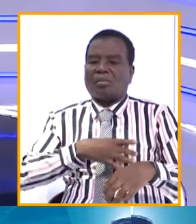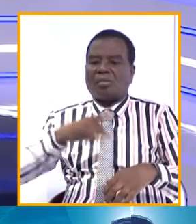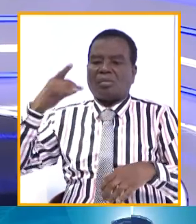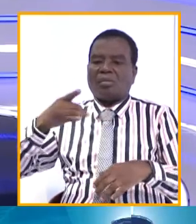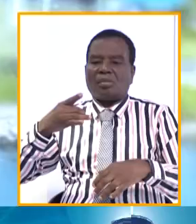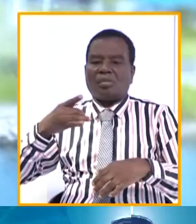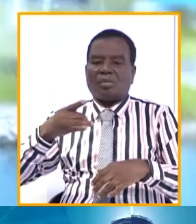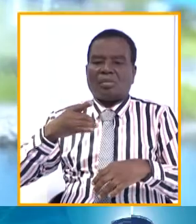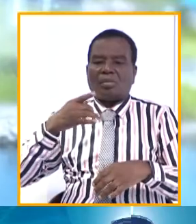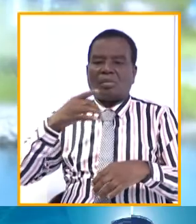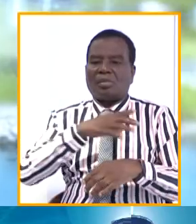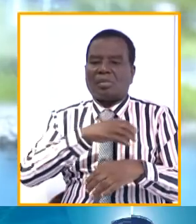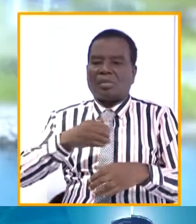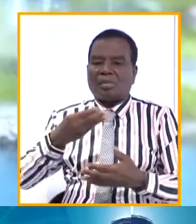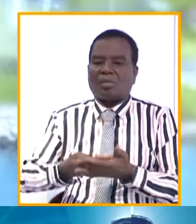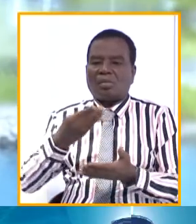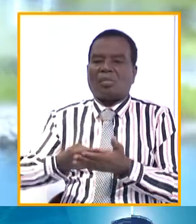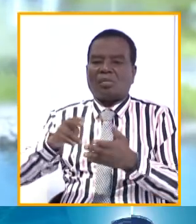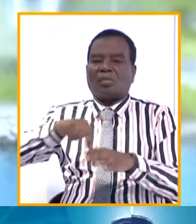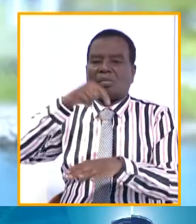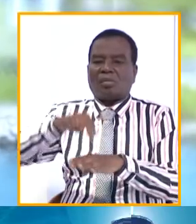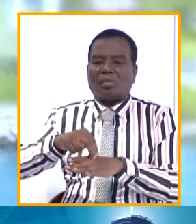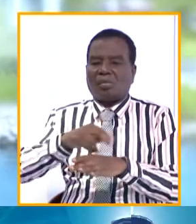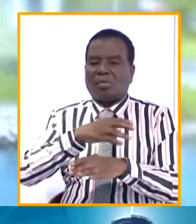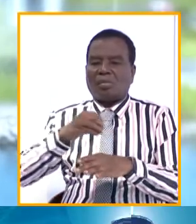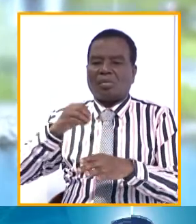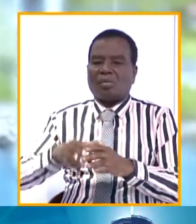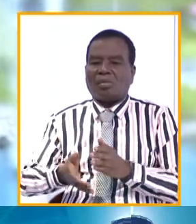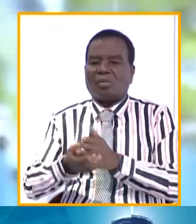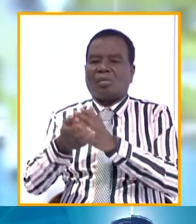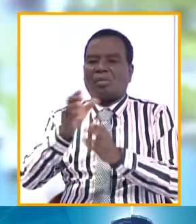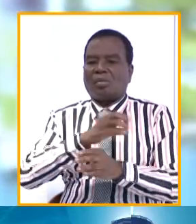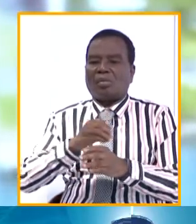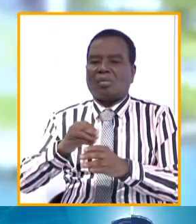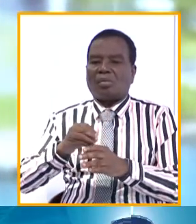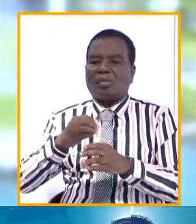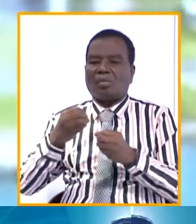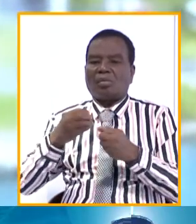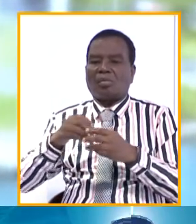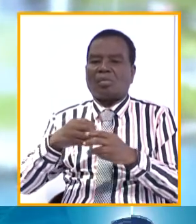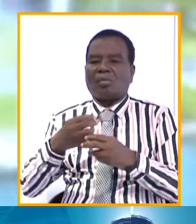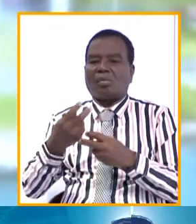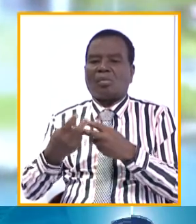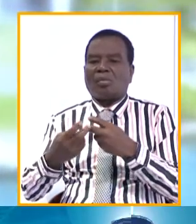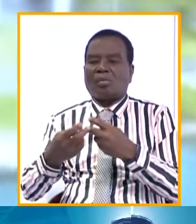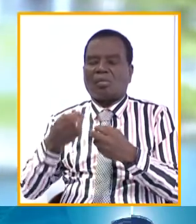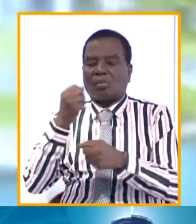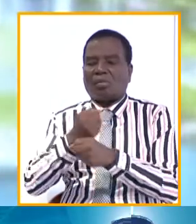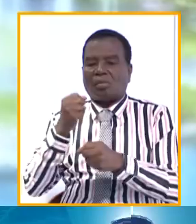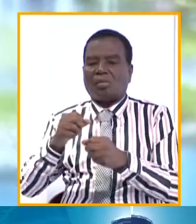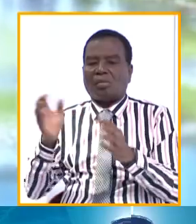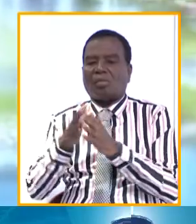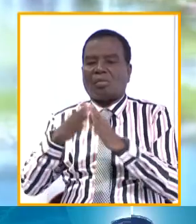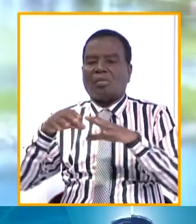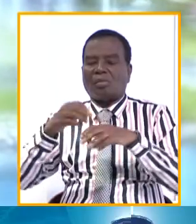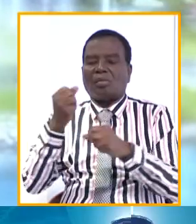son cabinet et du Fonds national pour la science, la technologie et l'innovation, conduit à plusieurs séances de travail avec des responsables